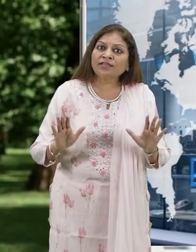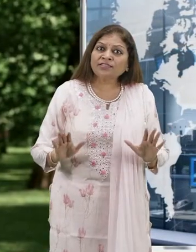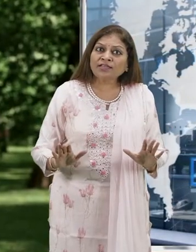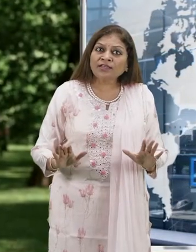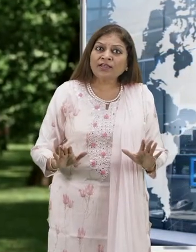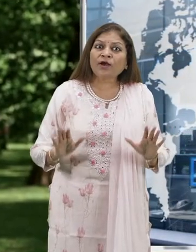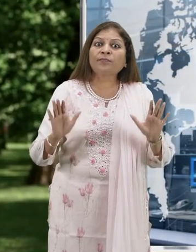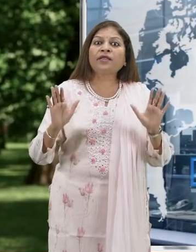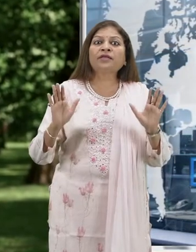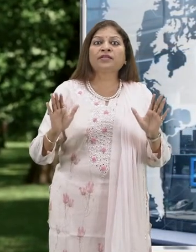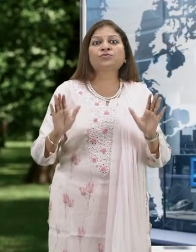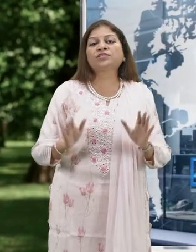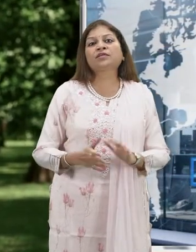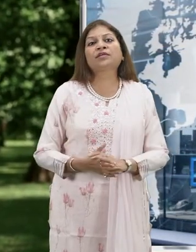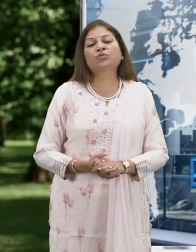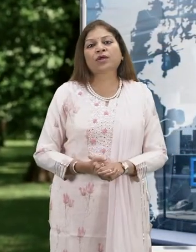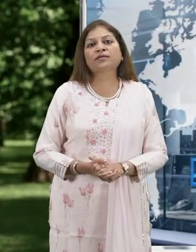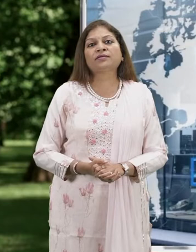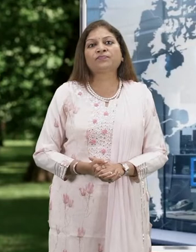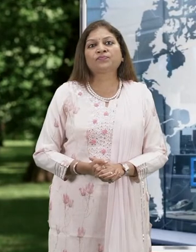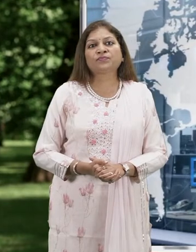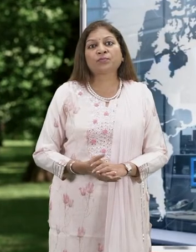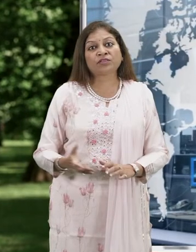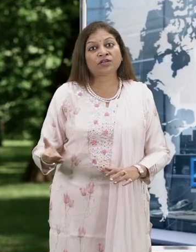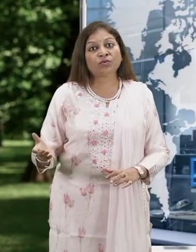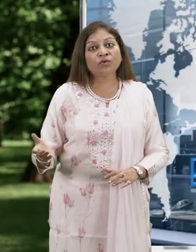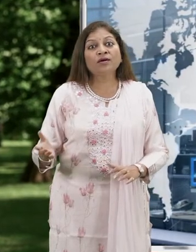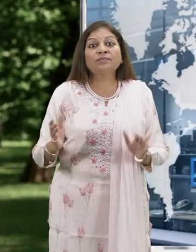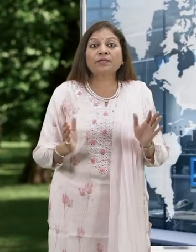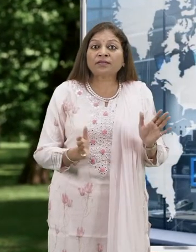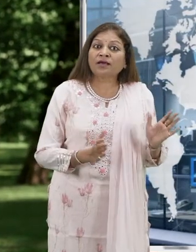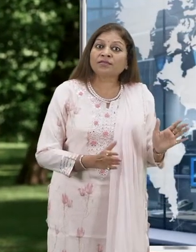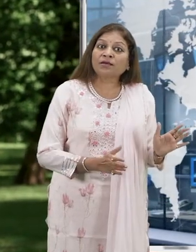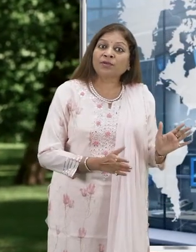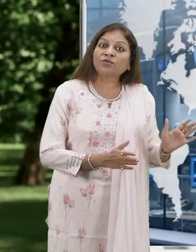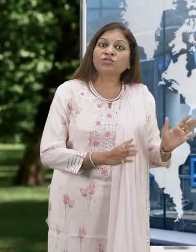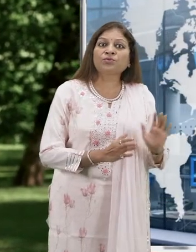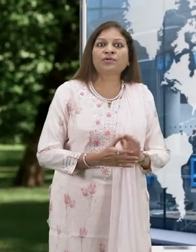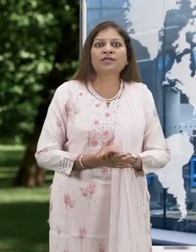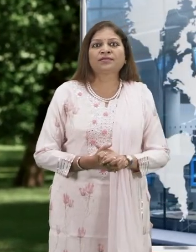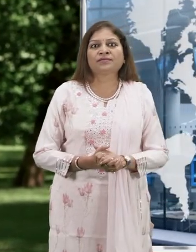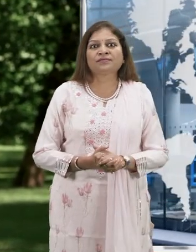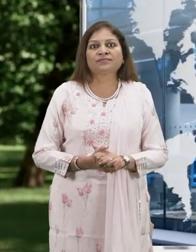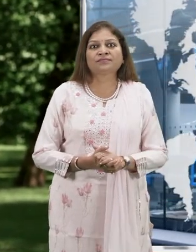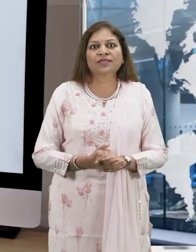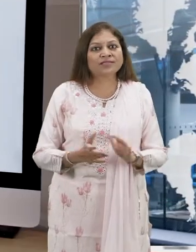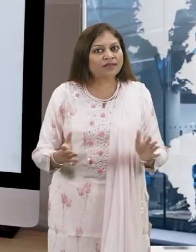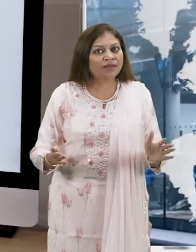शायद इसीलिए अपने ग्रेजुएशन के दौरान ही दिमित्री को पत्रकारिता में रुचि होने लगी